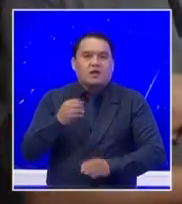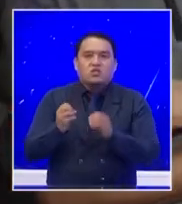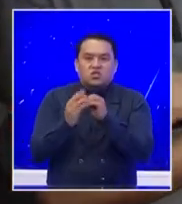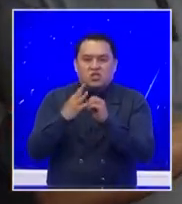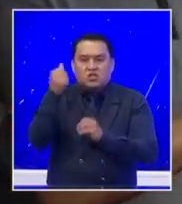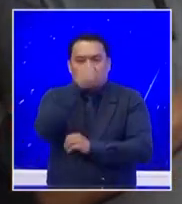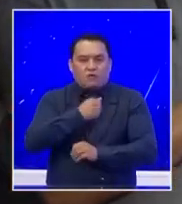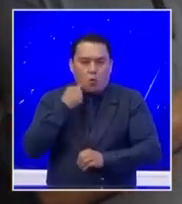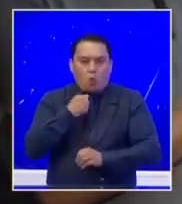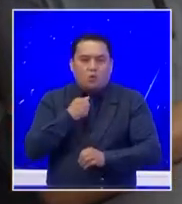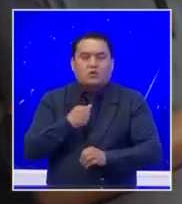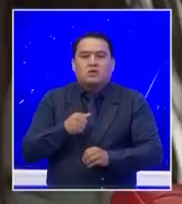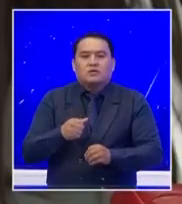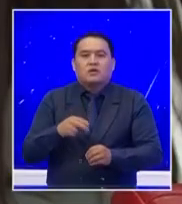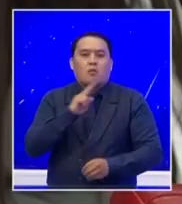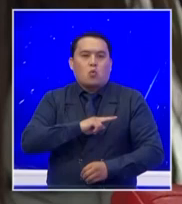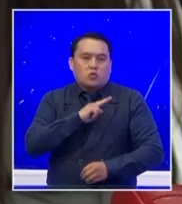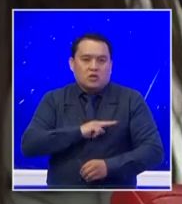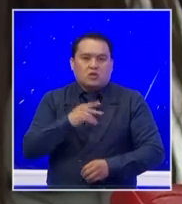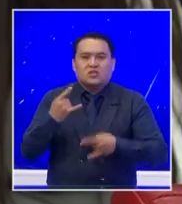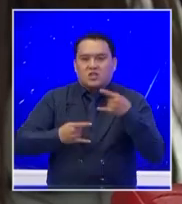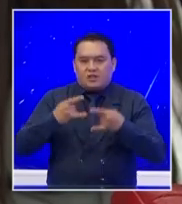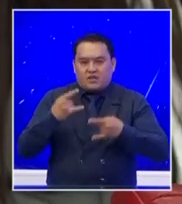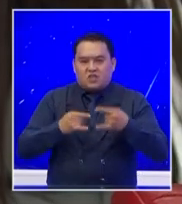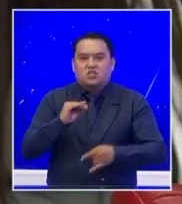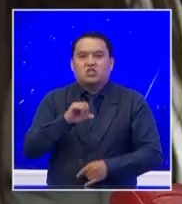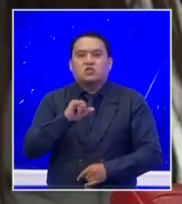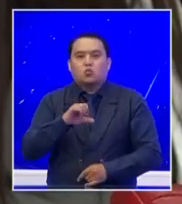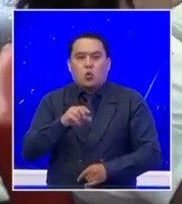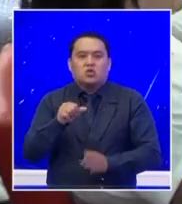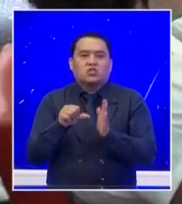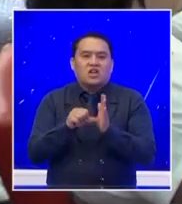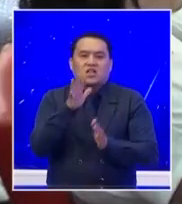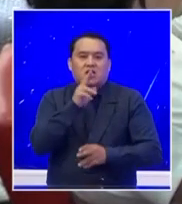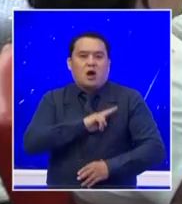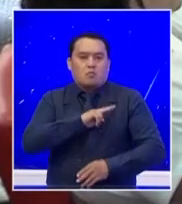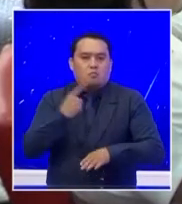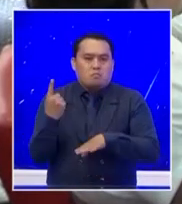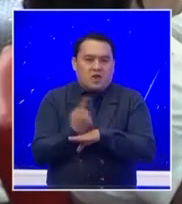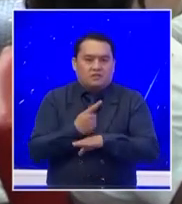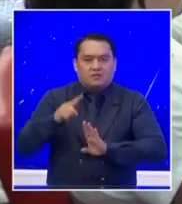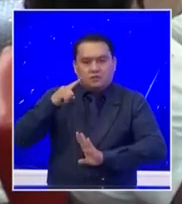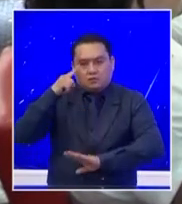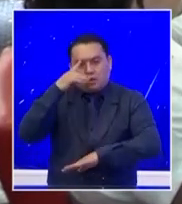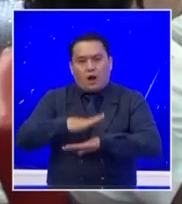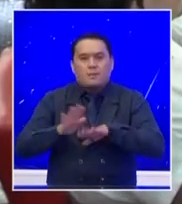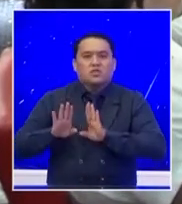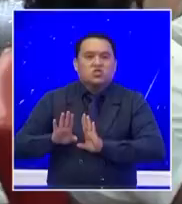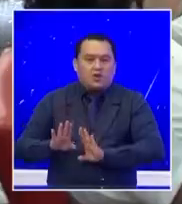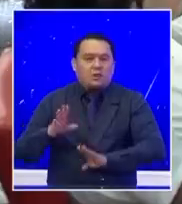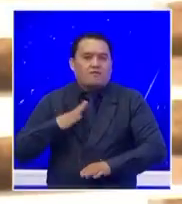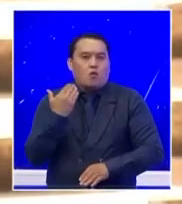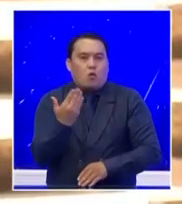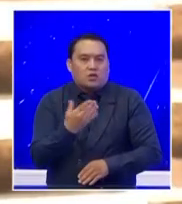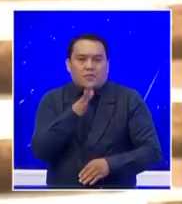2014 года влился в коллектив телеканала ЖТСУ. В течение почти 6 лет работал первым заместителем директора телеканала.